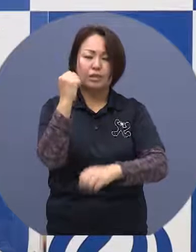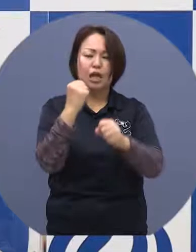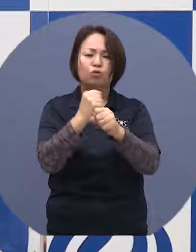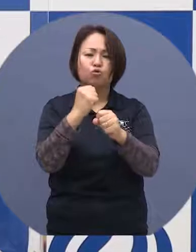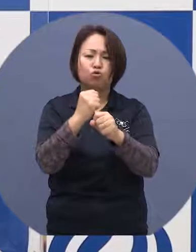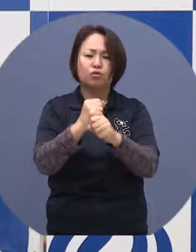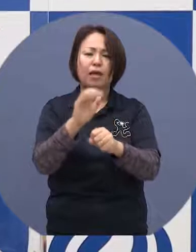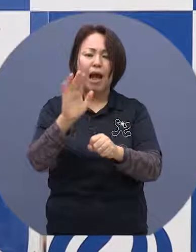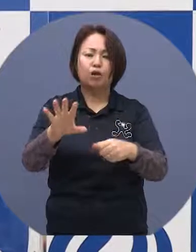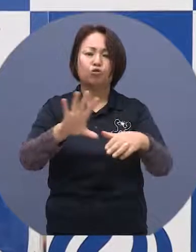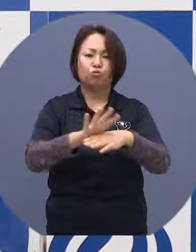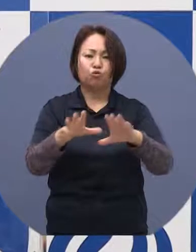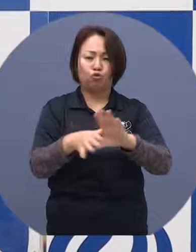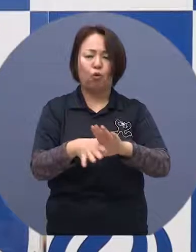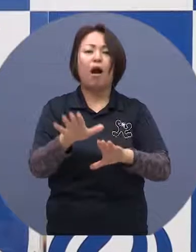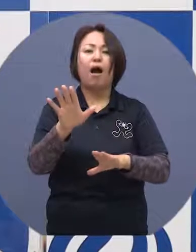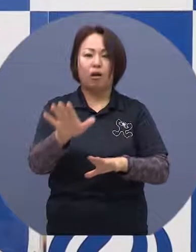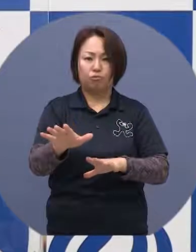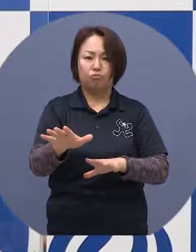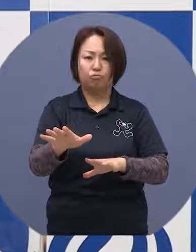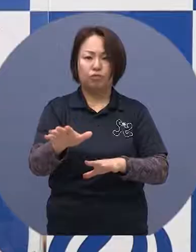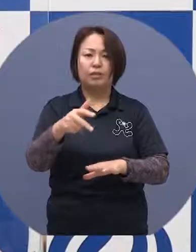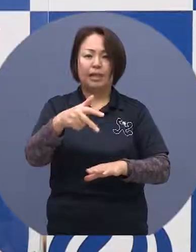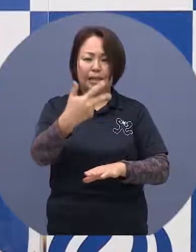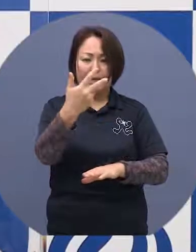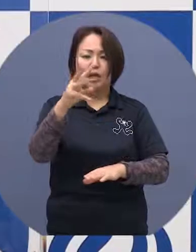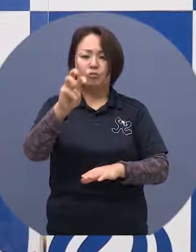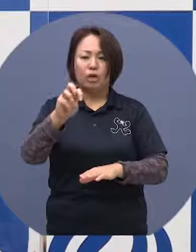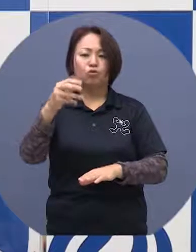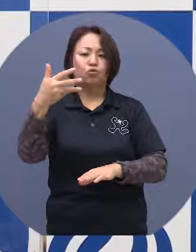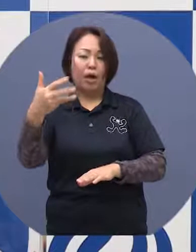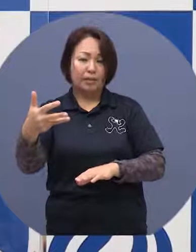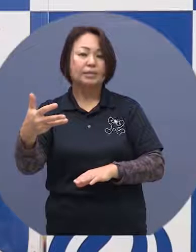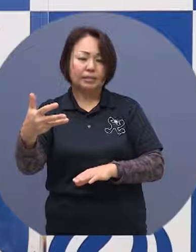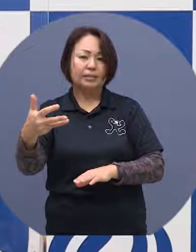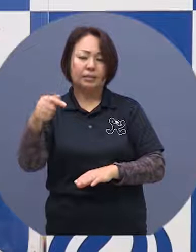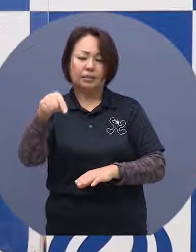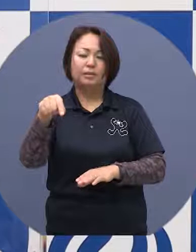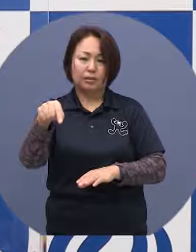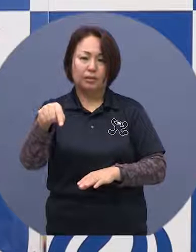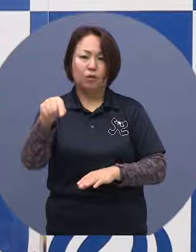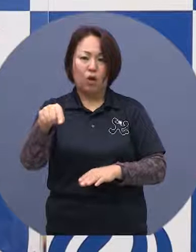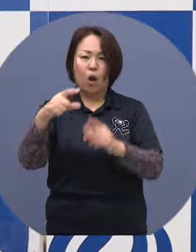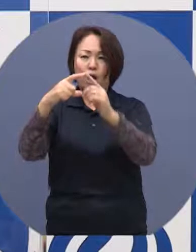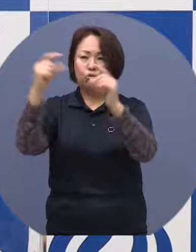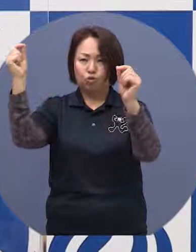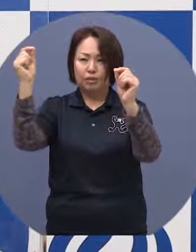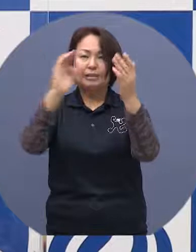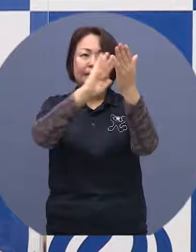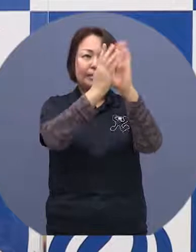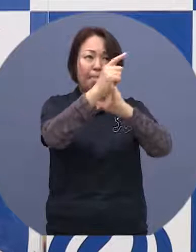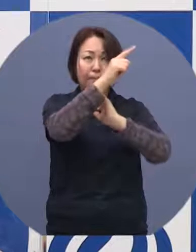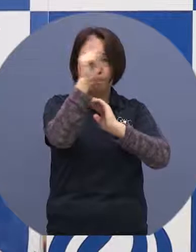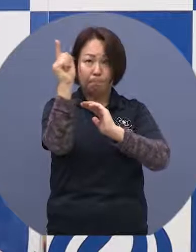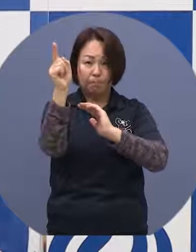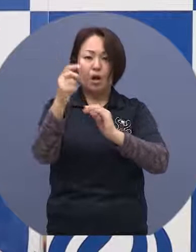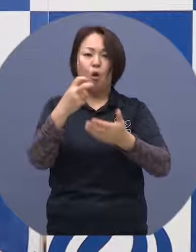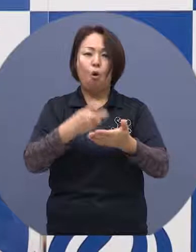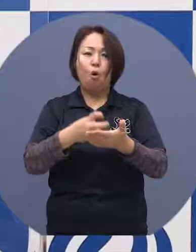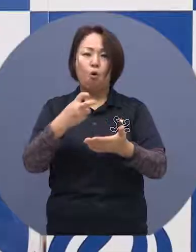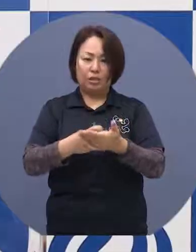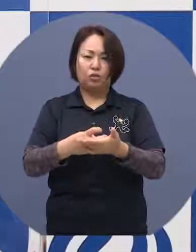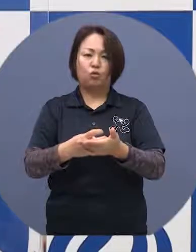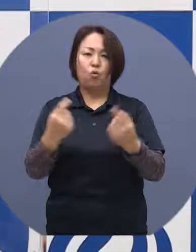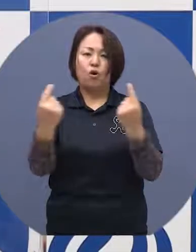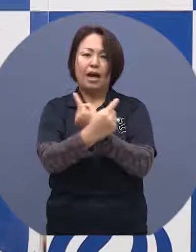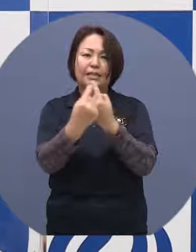でありますがこのな138の文書につきましては今後国であったり犬であったりそういったところで法改正などがあり